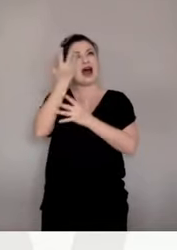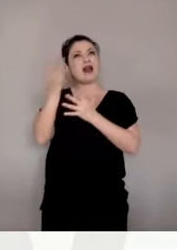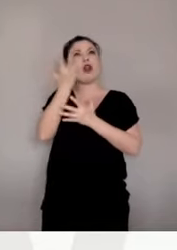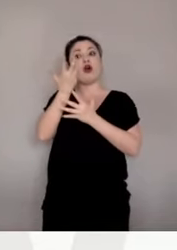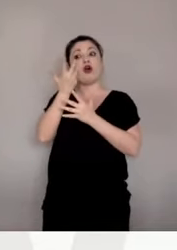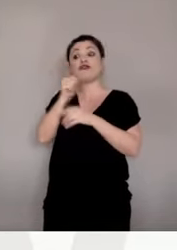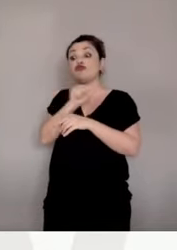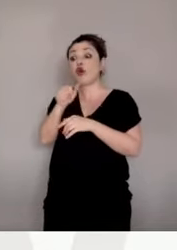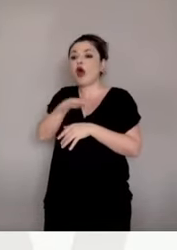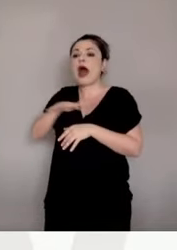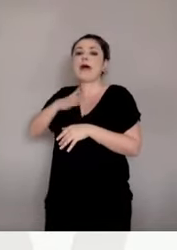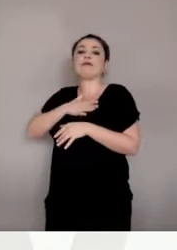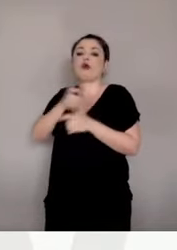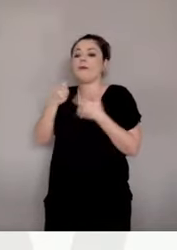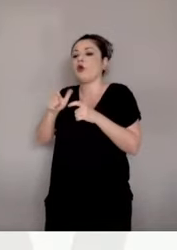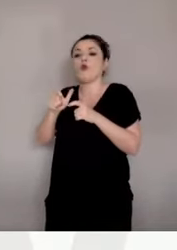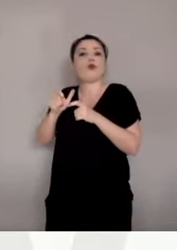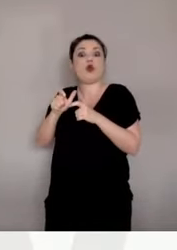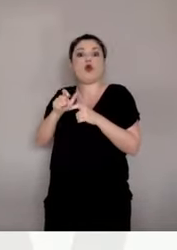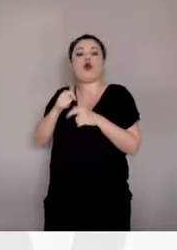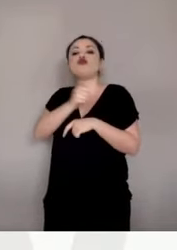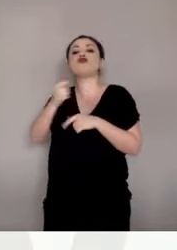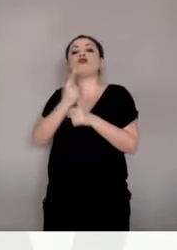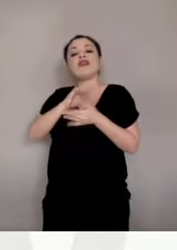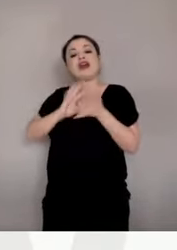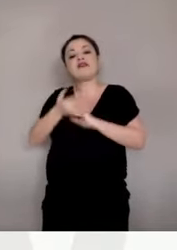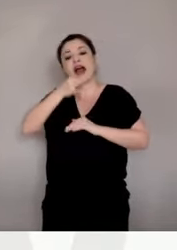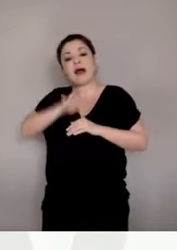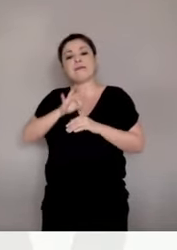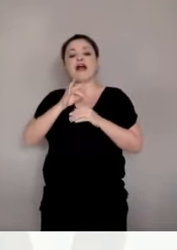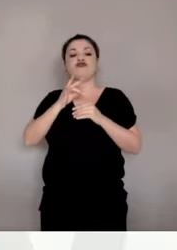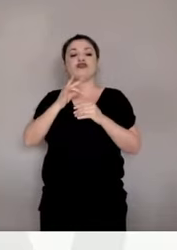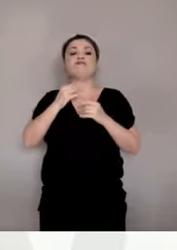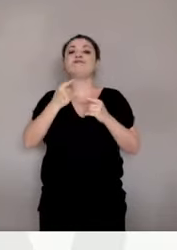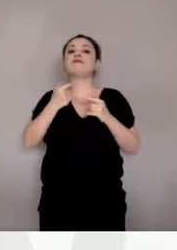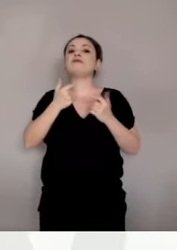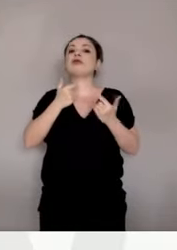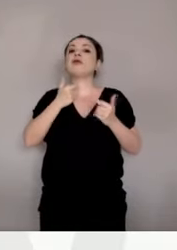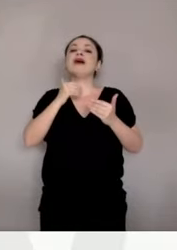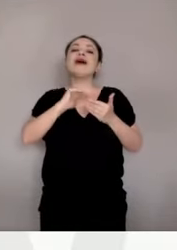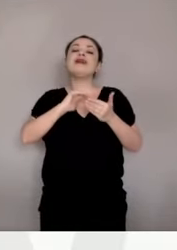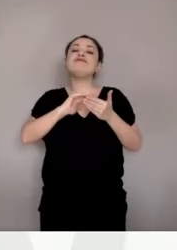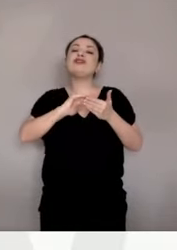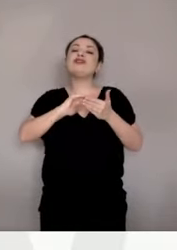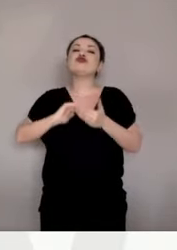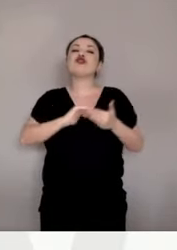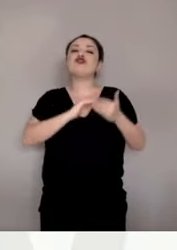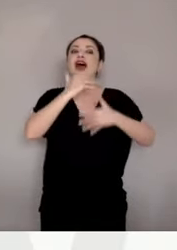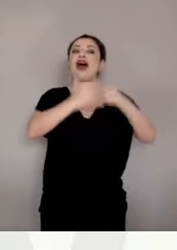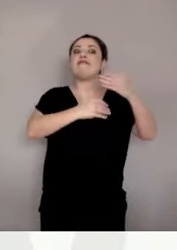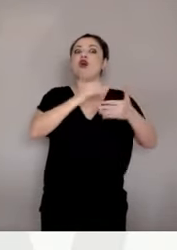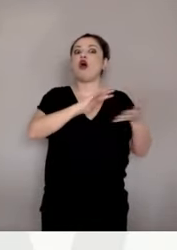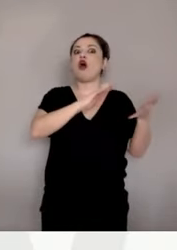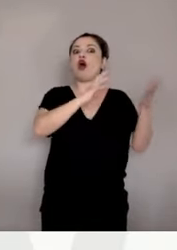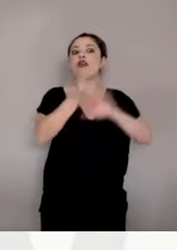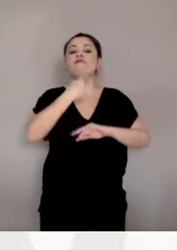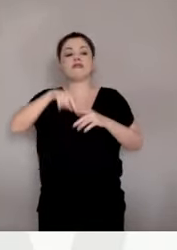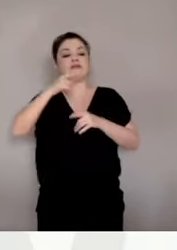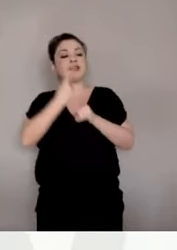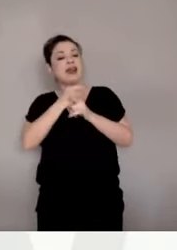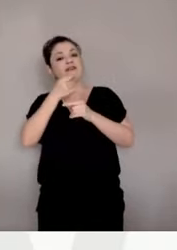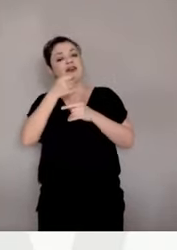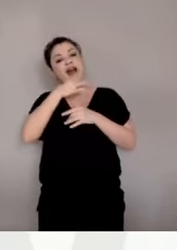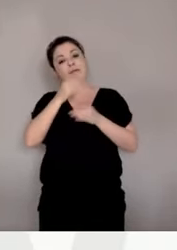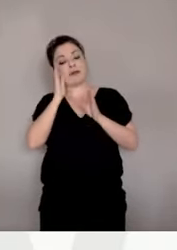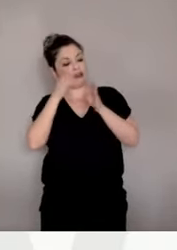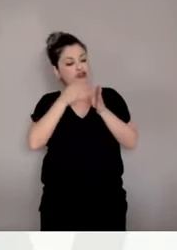cambiare e a guardare una società che si evolve. E chiudo con la terza parola, che è ovviamente la parola della